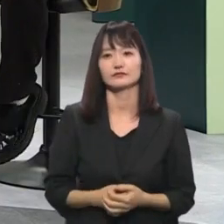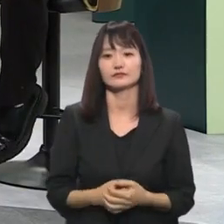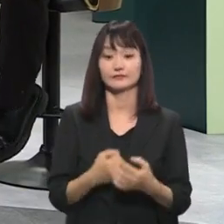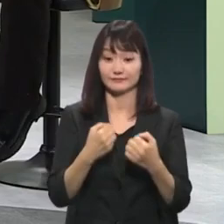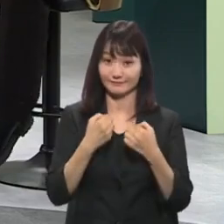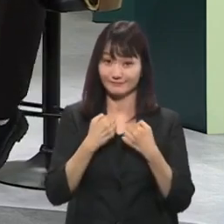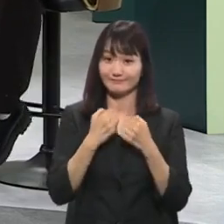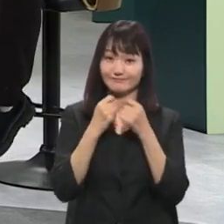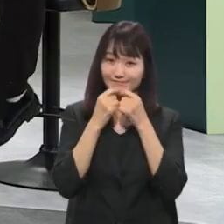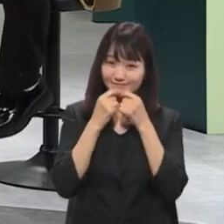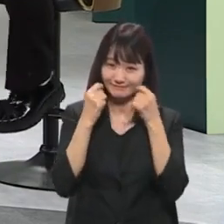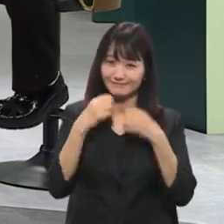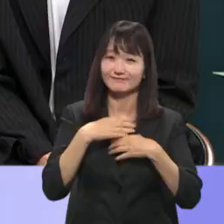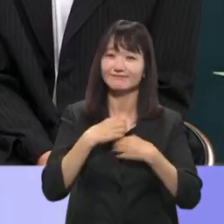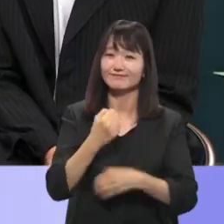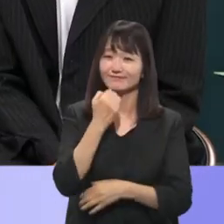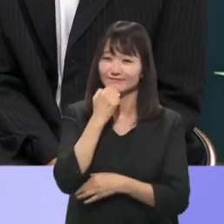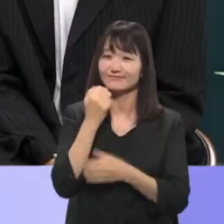많은